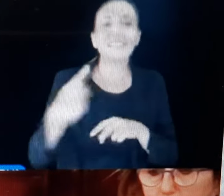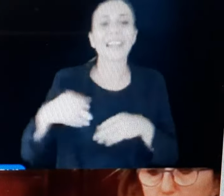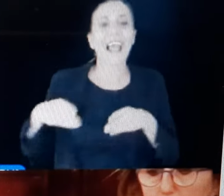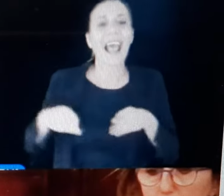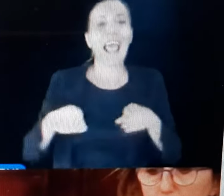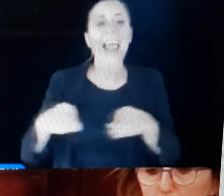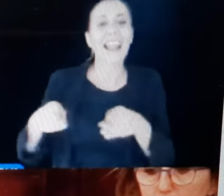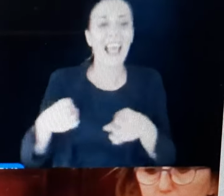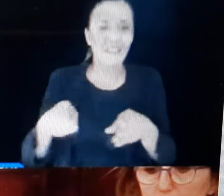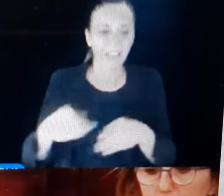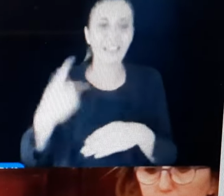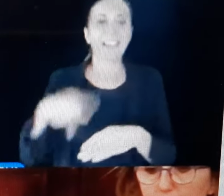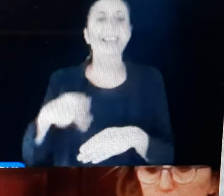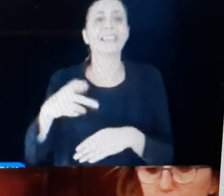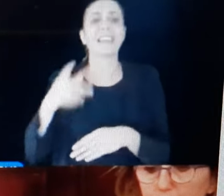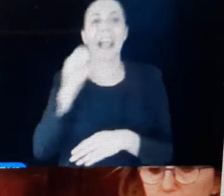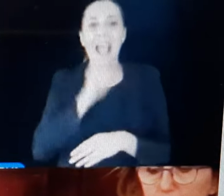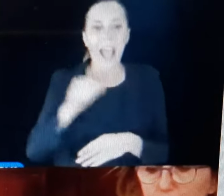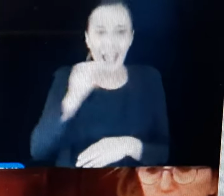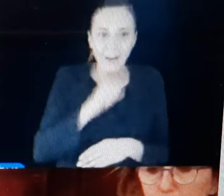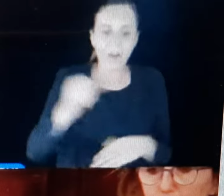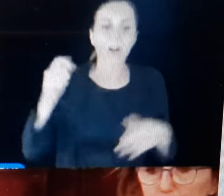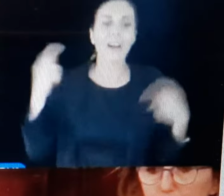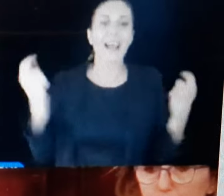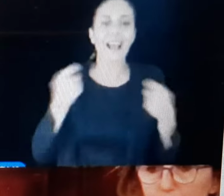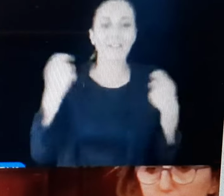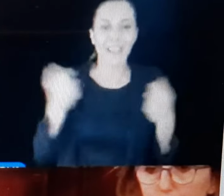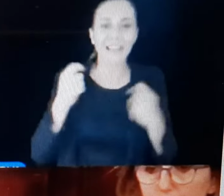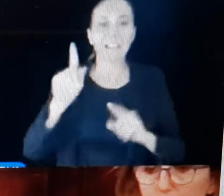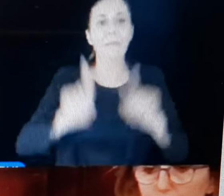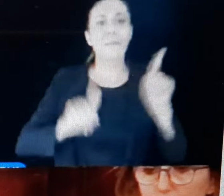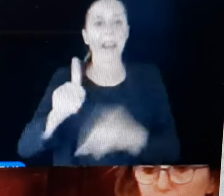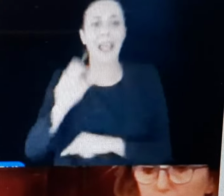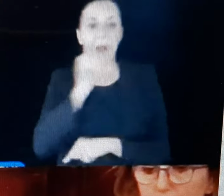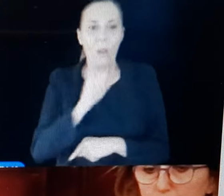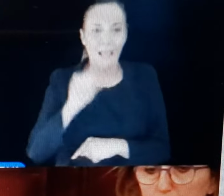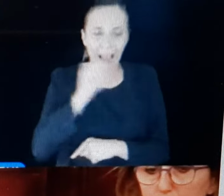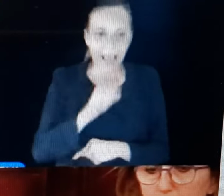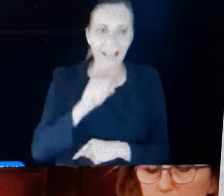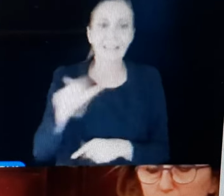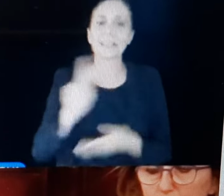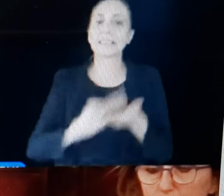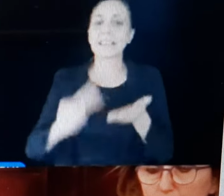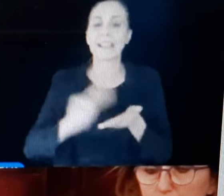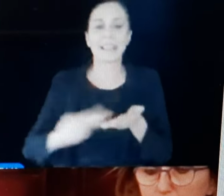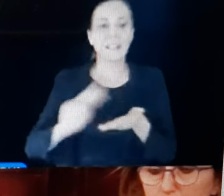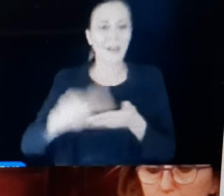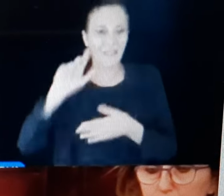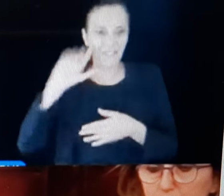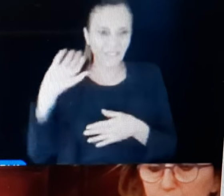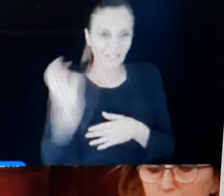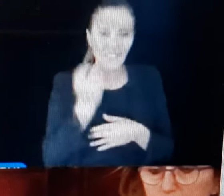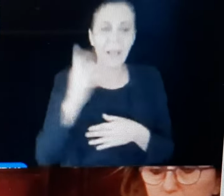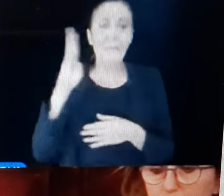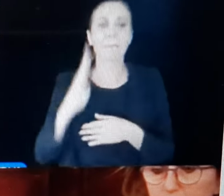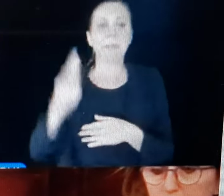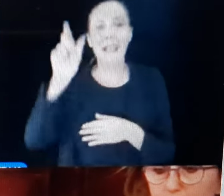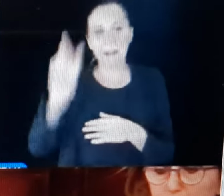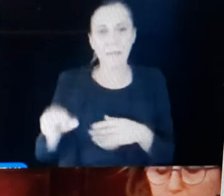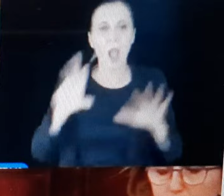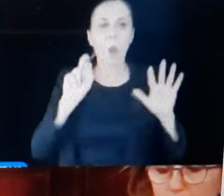e il Festival Milano Canta. Scrittore eclettico, Barbato ha firmato un'ottantina di libri. Tra i